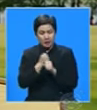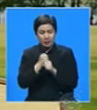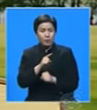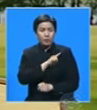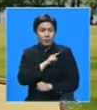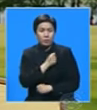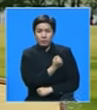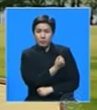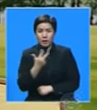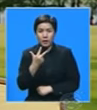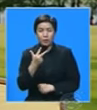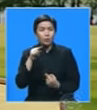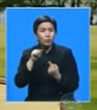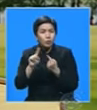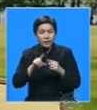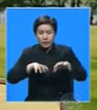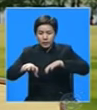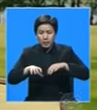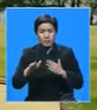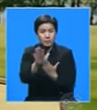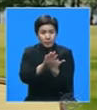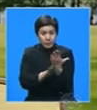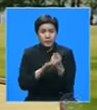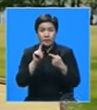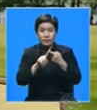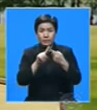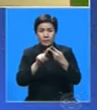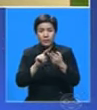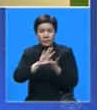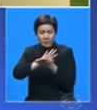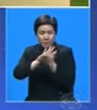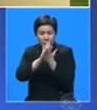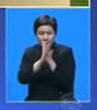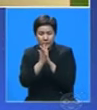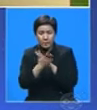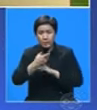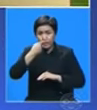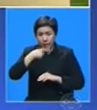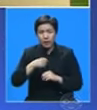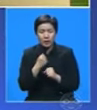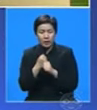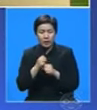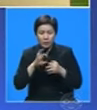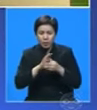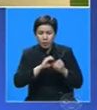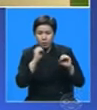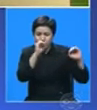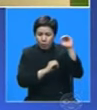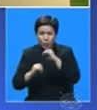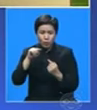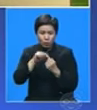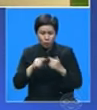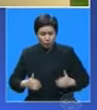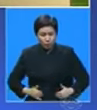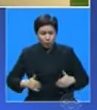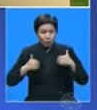ยกันนอกจากการบริหารราชการแผ่นดินแล้วยังมีหน้าที่ในการปฏิรูปและการสร้างสภาวะความปลอดภัยในชีวิตและทรัพย์สิน